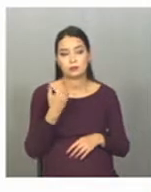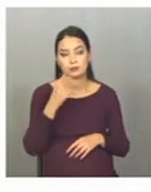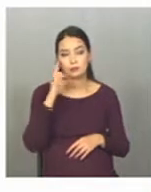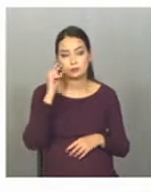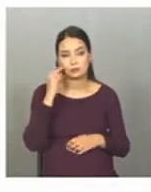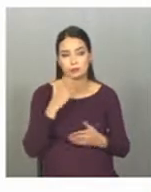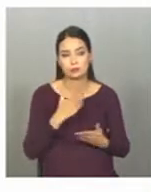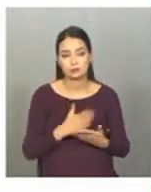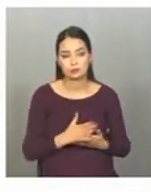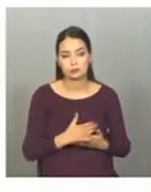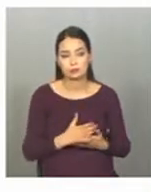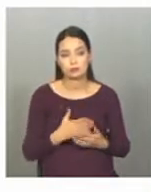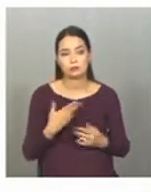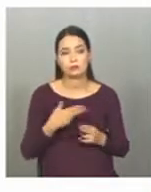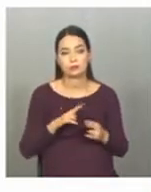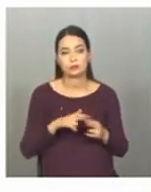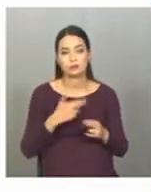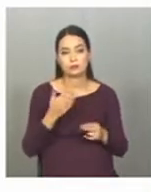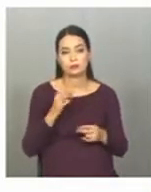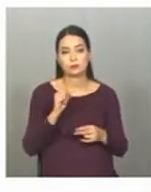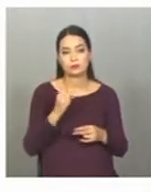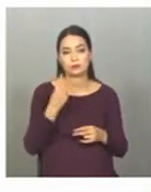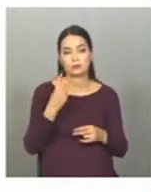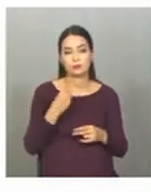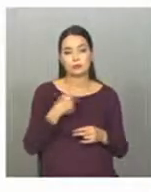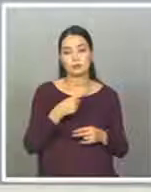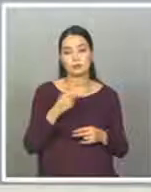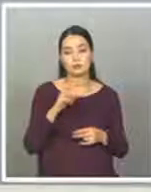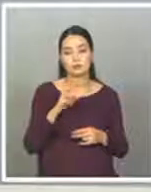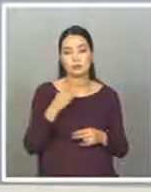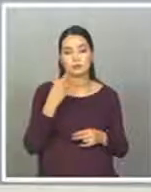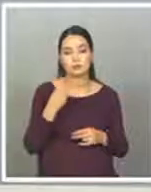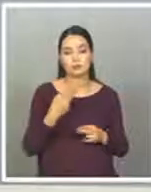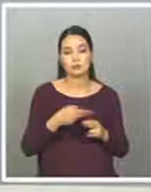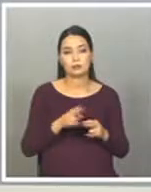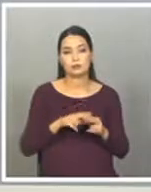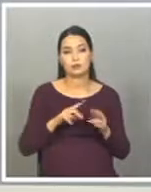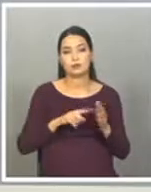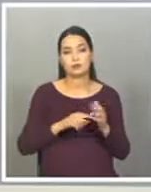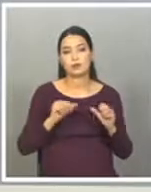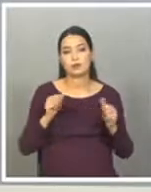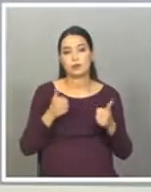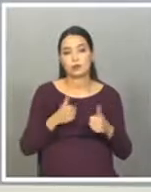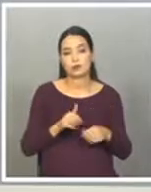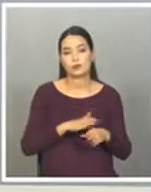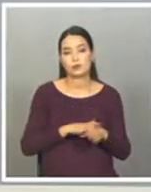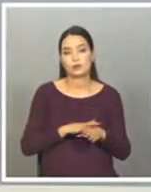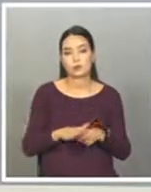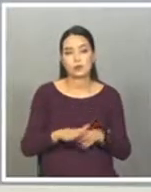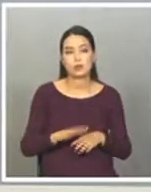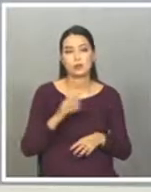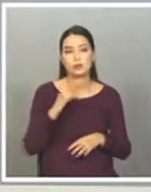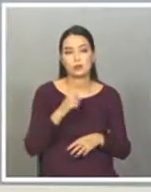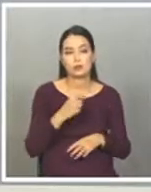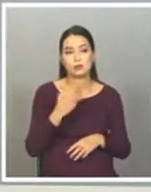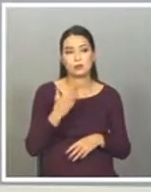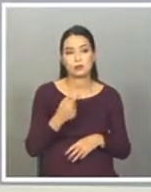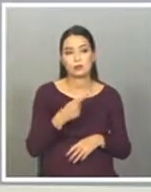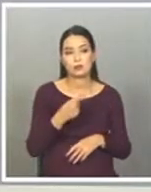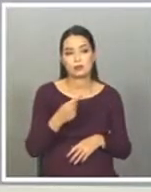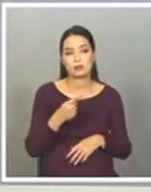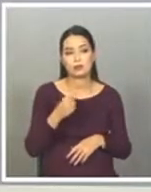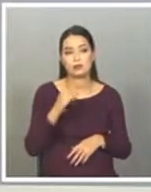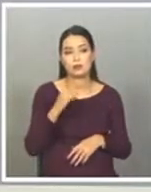квадраты. Сонда a квадрат азайтылған b квадрат қысқаша көбейту формуласы бойынша x азайтылған y өрнегін мына